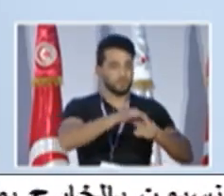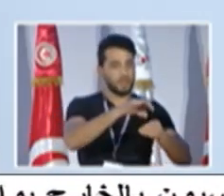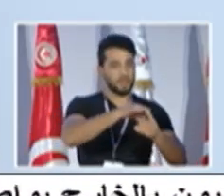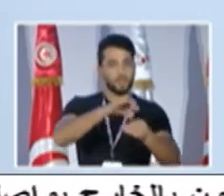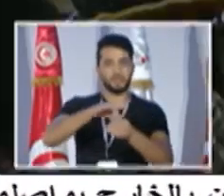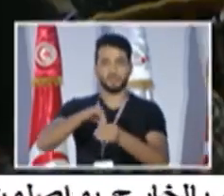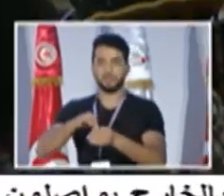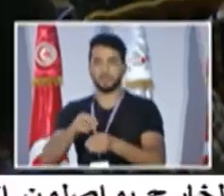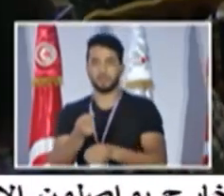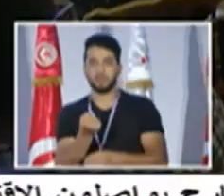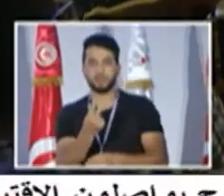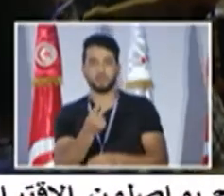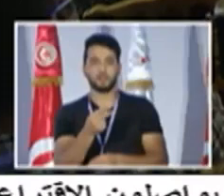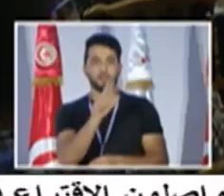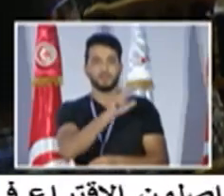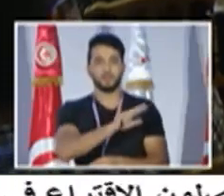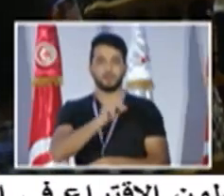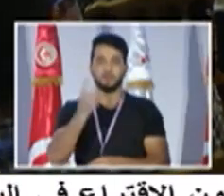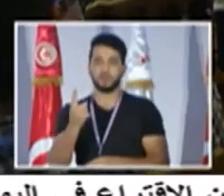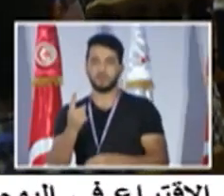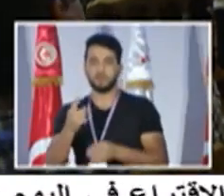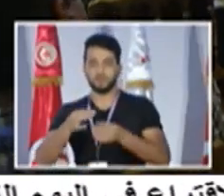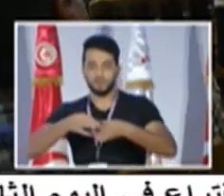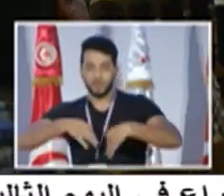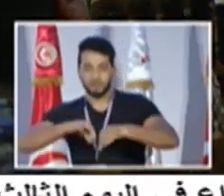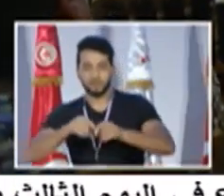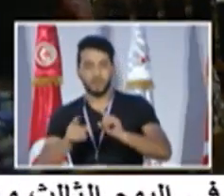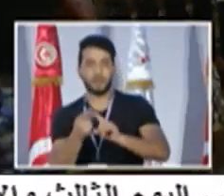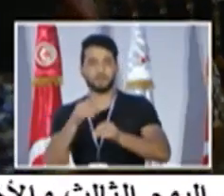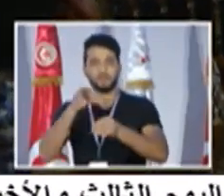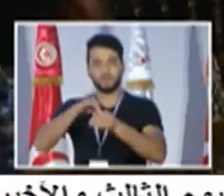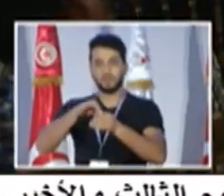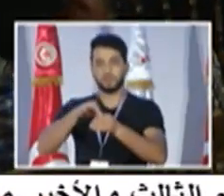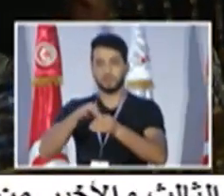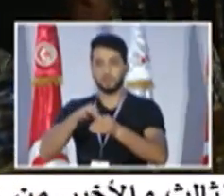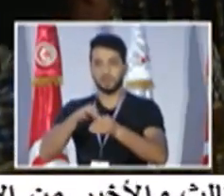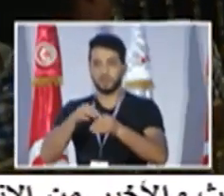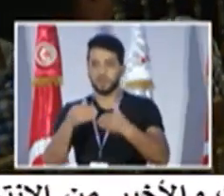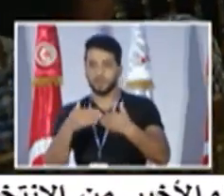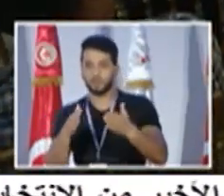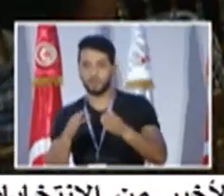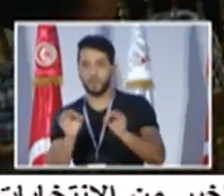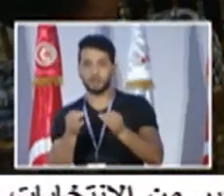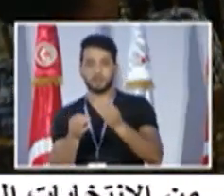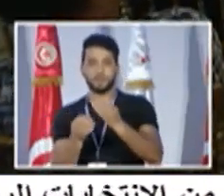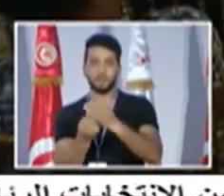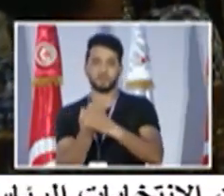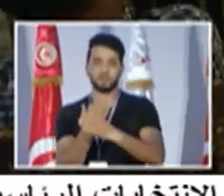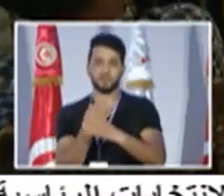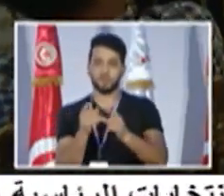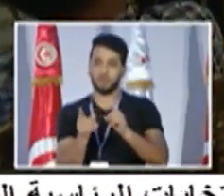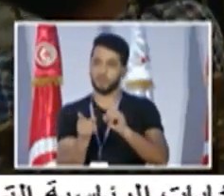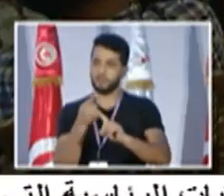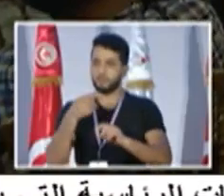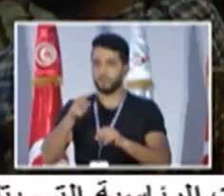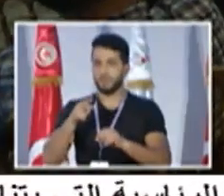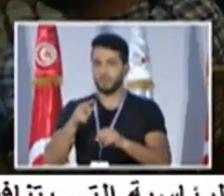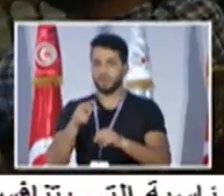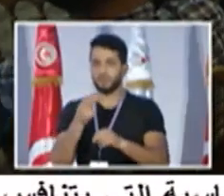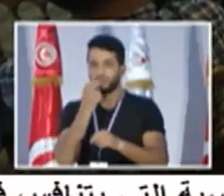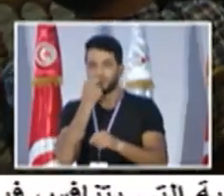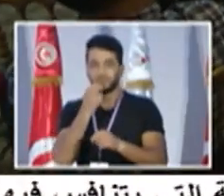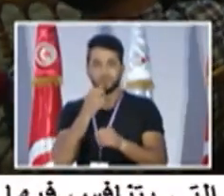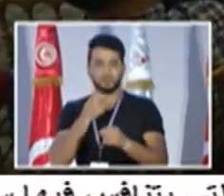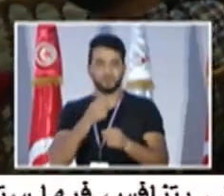مائه وواحد وثلاثين مكتب اقتراع الموجودين كما كنت تشوف كيف كنتو تشوفوا في القصرين والكاف